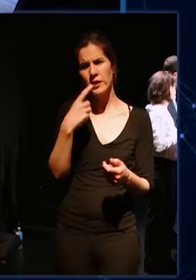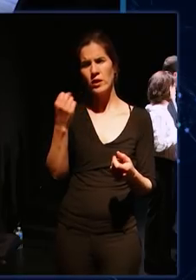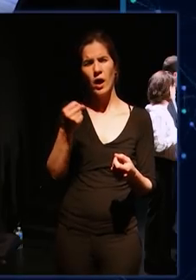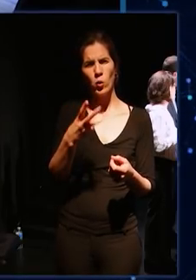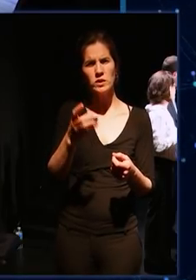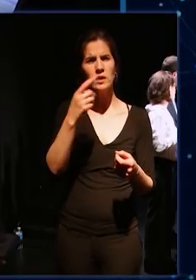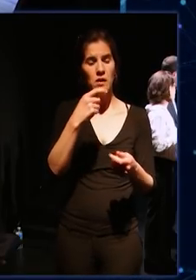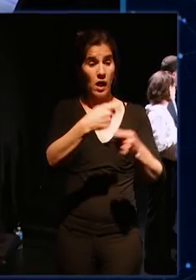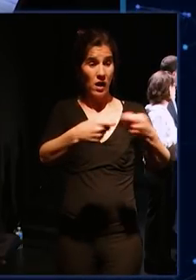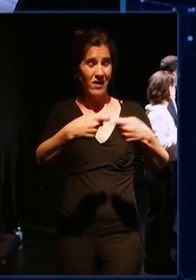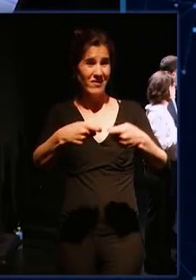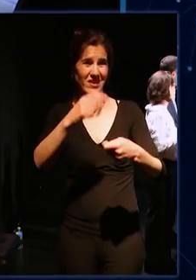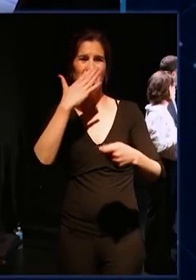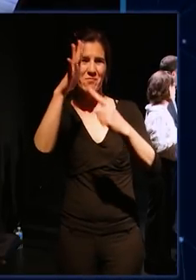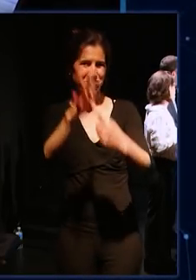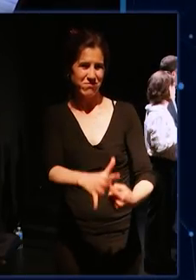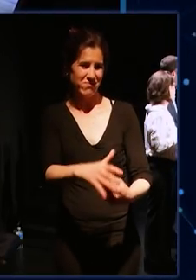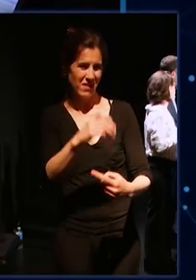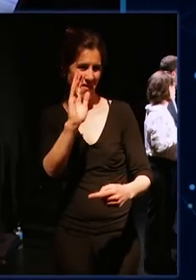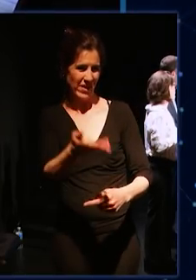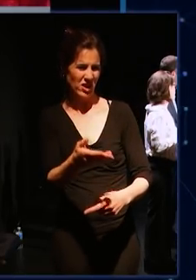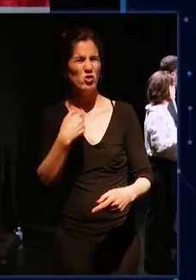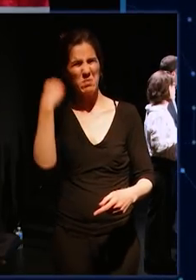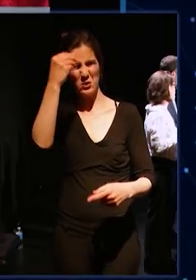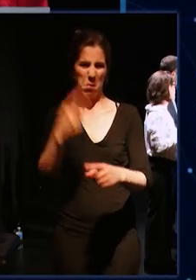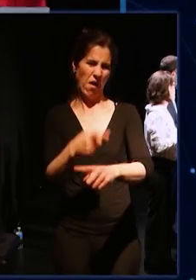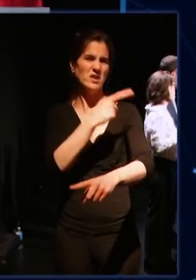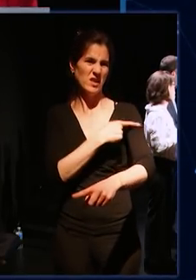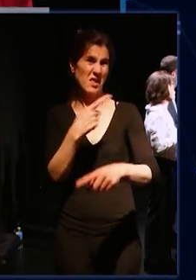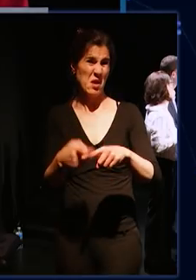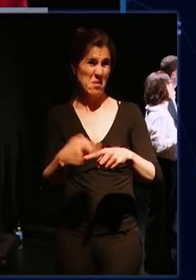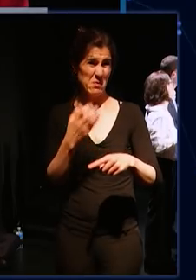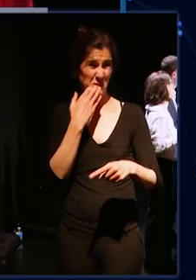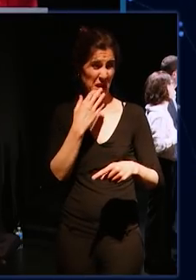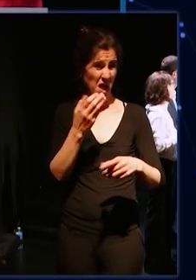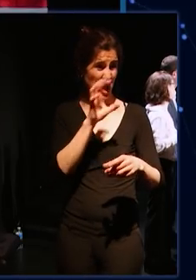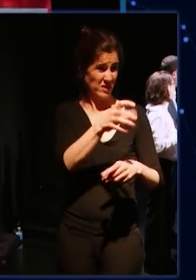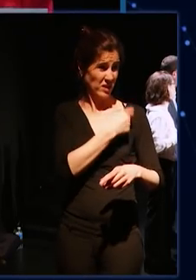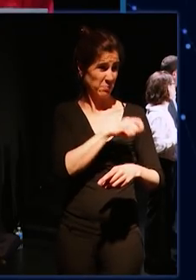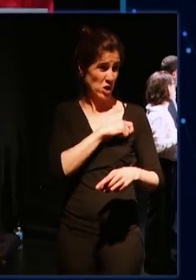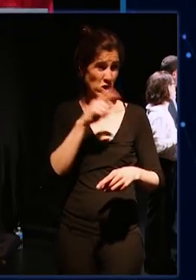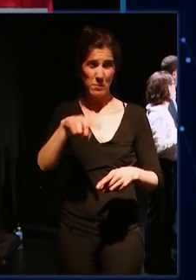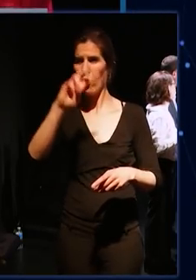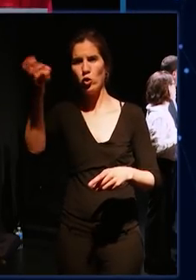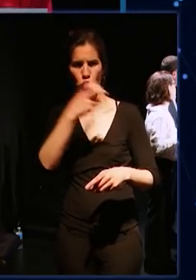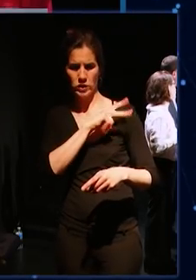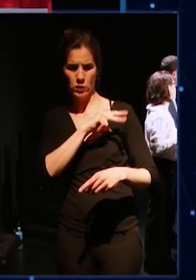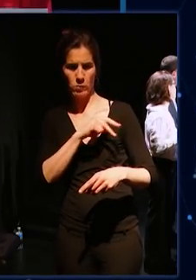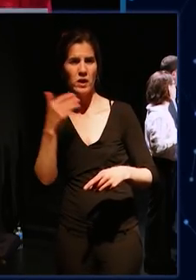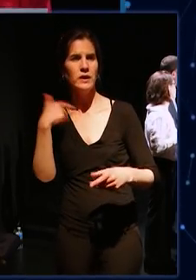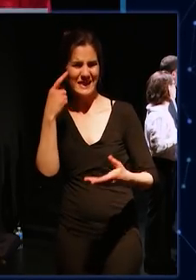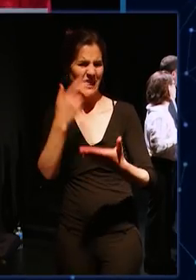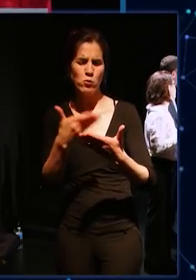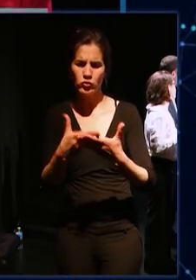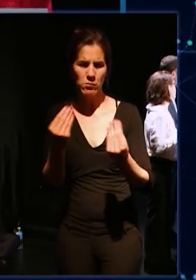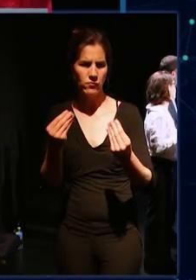Bé, crec que això és fer una mica de demagògia, entre altres coses, perquè tant a l'estat espanyol com a les ciutats europees s'ha demostrat sobradament que peatonalitzar el